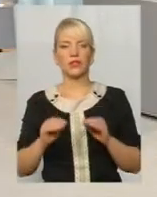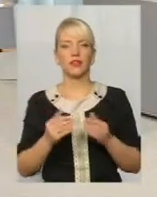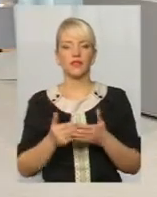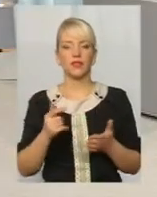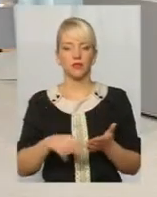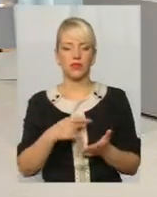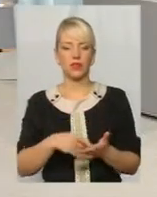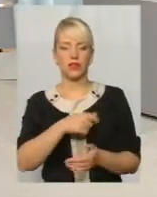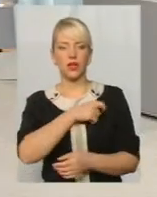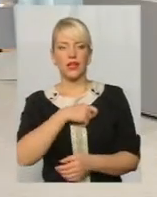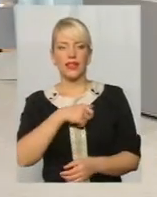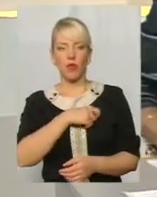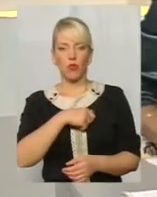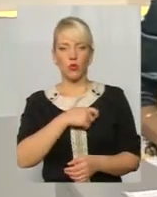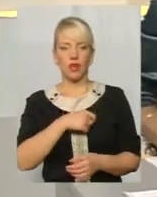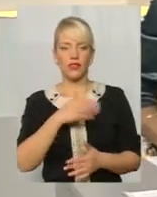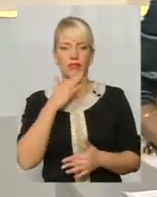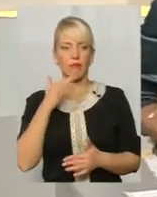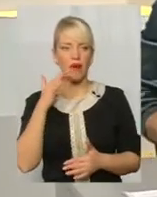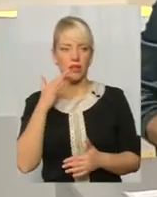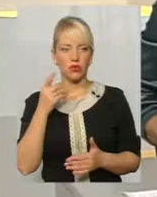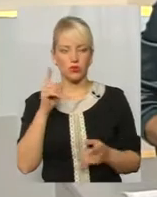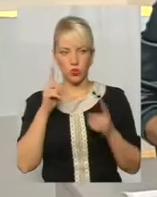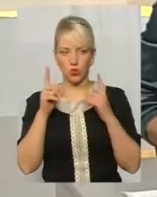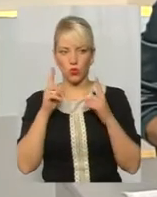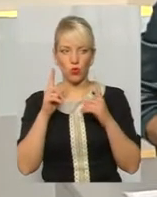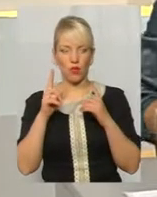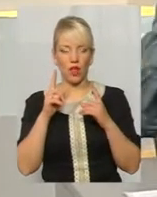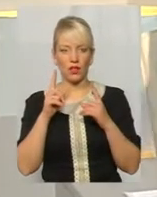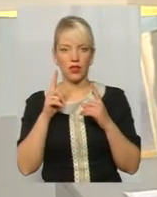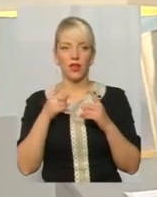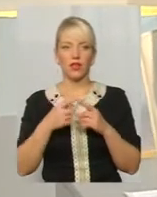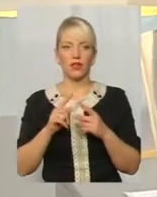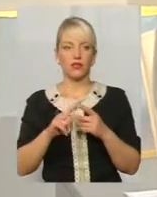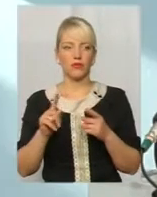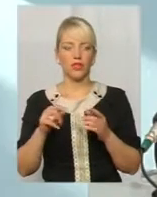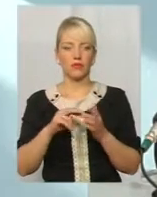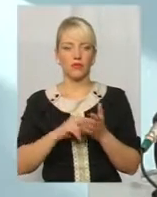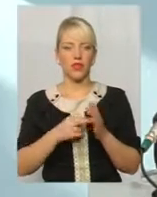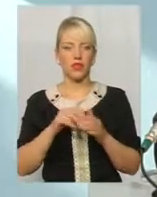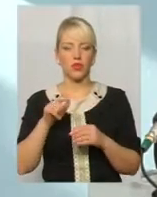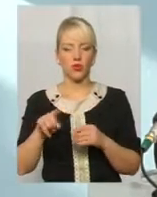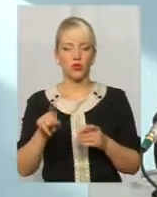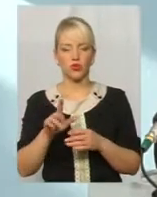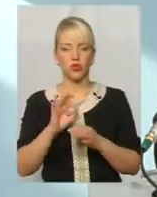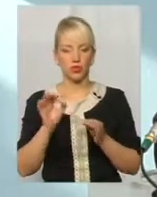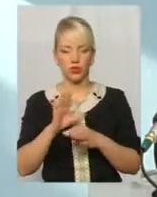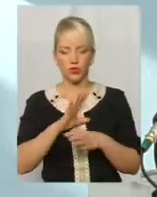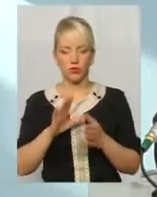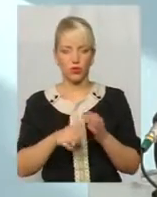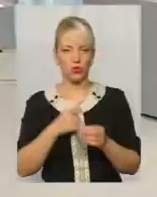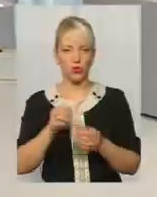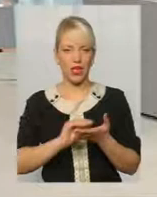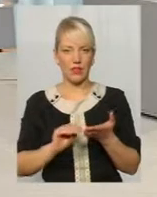міських депутатів багатьох шокували в плані того, що в них не було нічого заявлено. Наступний